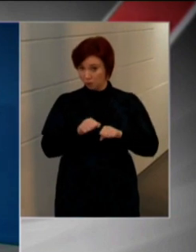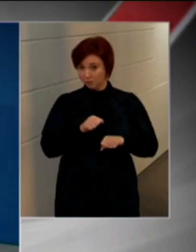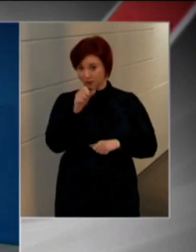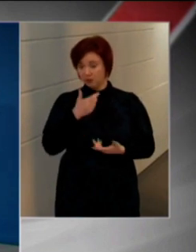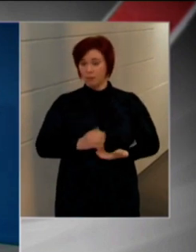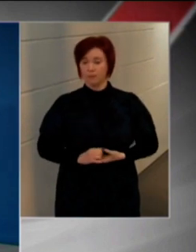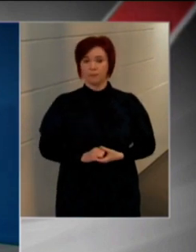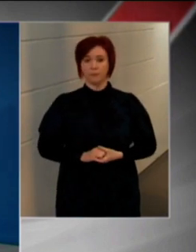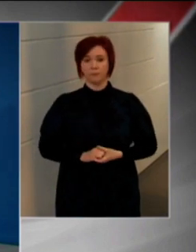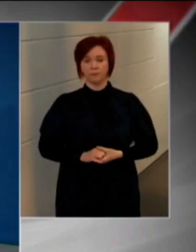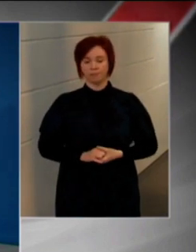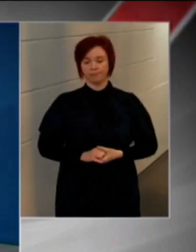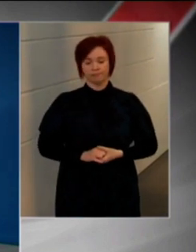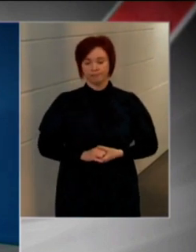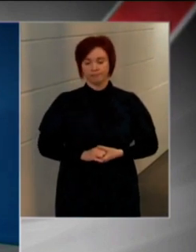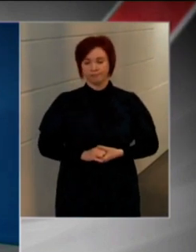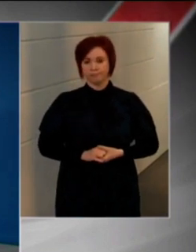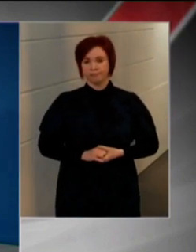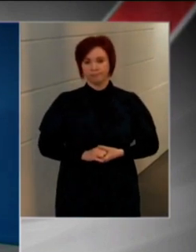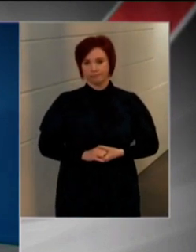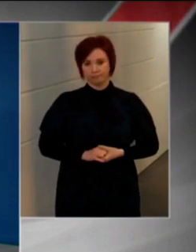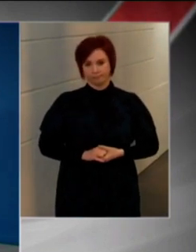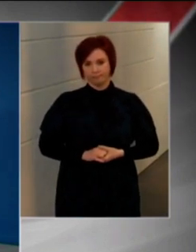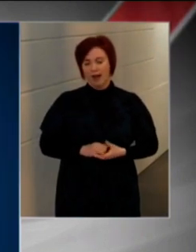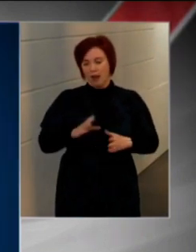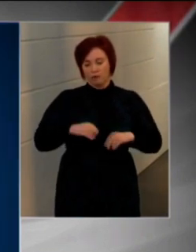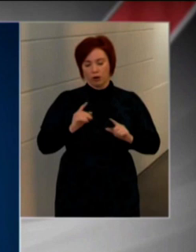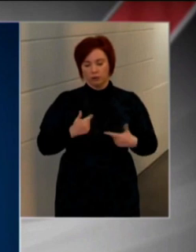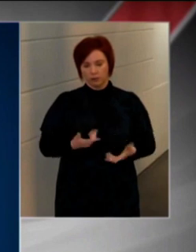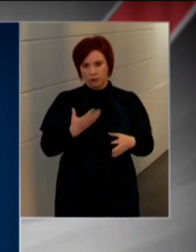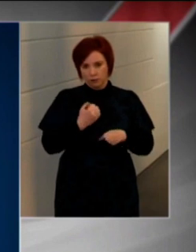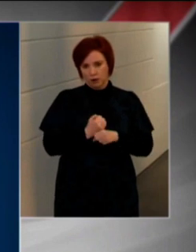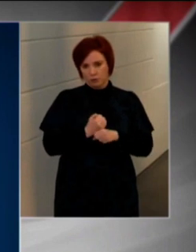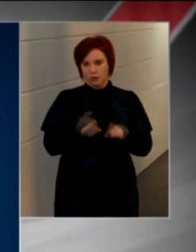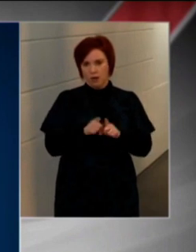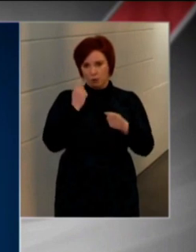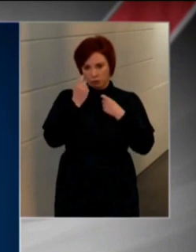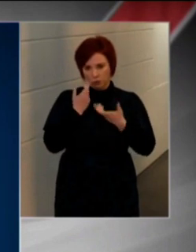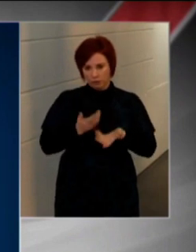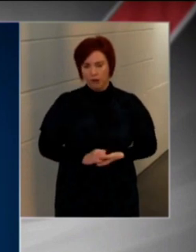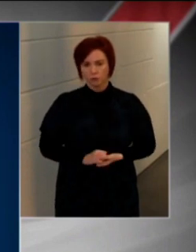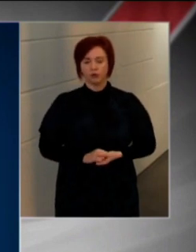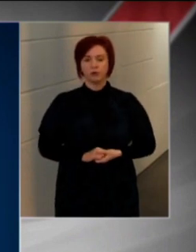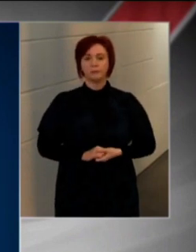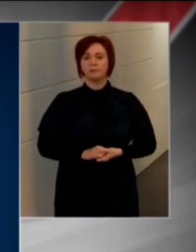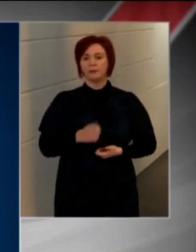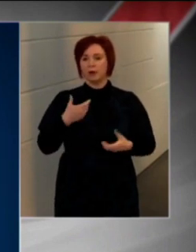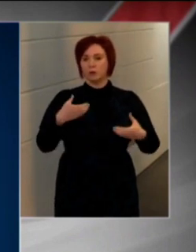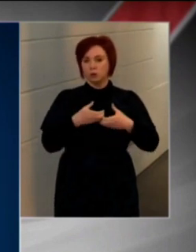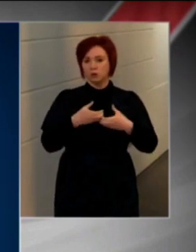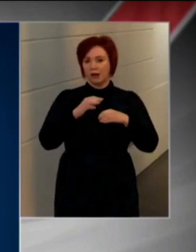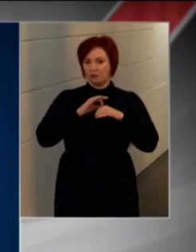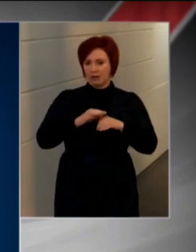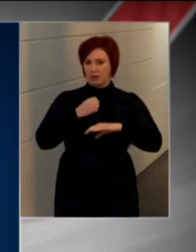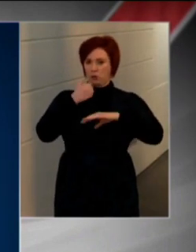párhuzamosan március 1-ig további egy hónappal hosszabbítják meg. A kancelláriaminiszter többször hangsúlyozta, két esetben van esélyen